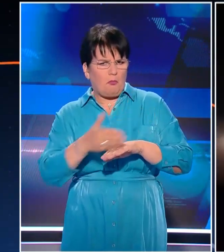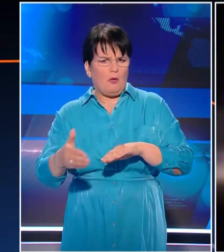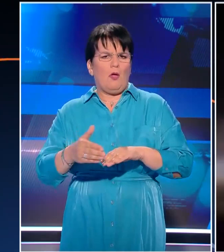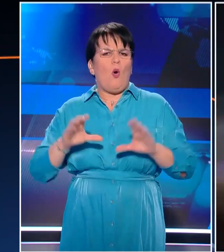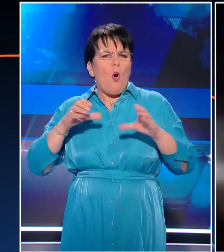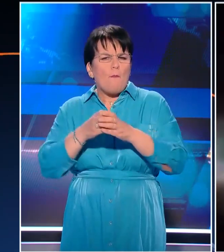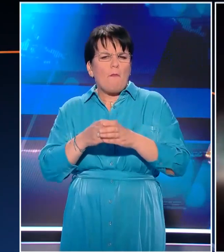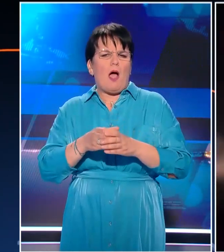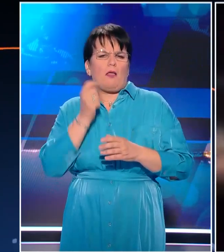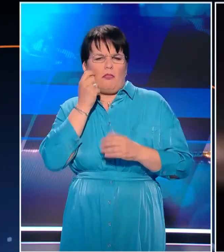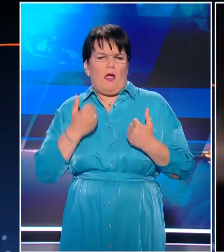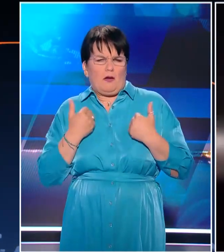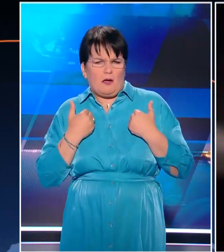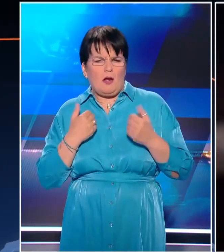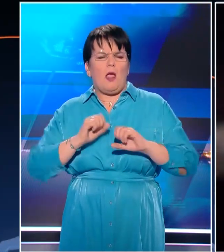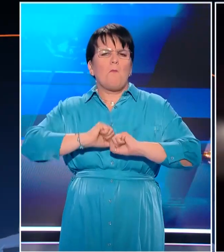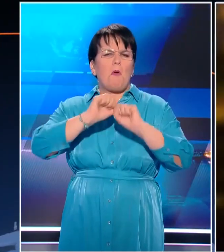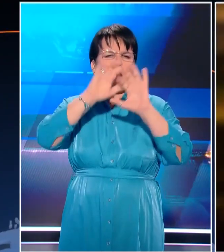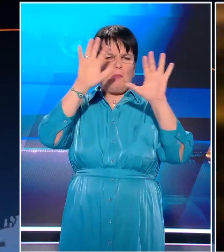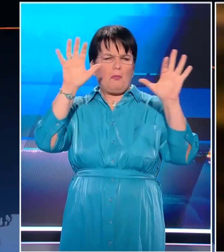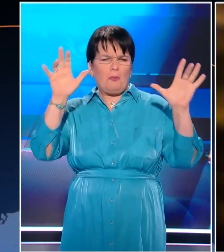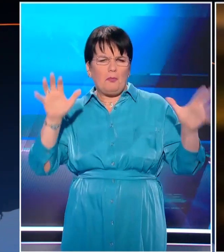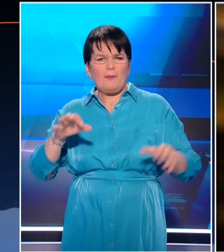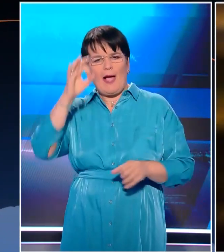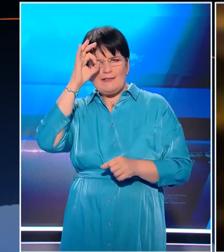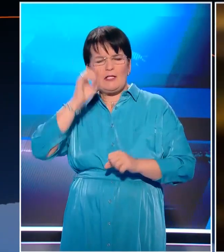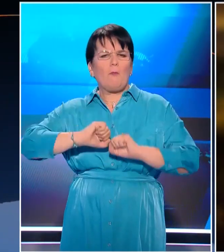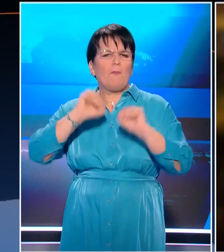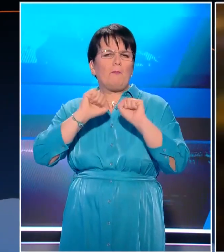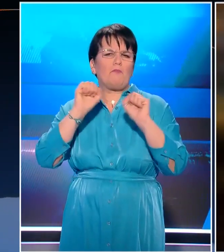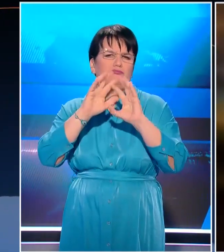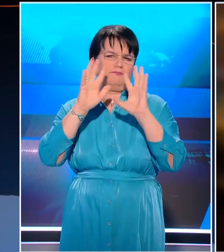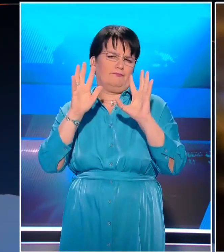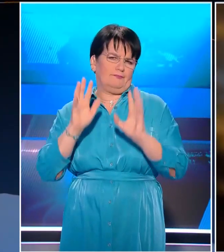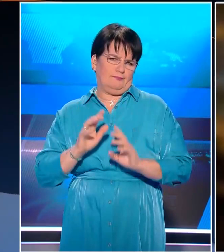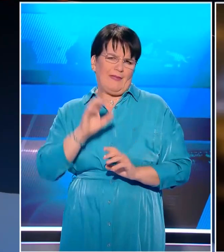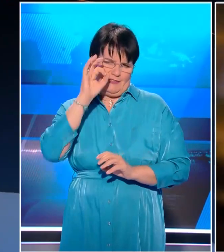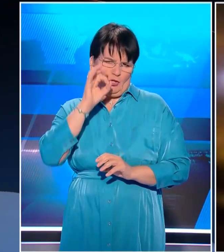Ομάδες νεαρών εκτόξευσαν φωτοβολίδες εναντίον των αστυνομικών που απάντησαν με χειροβομβίδες κρότου λάμψης.